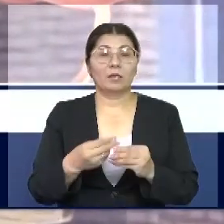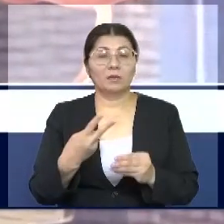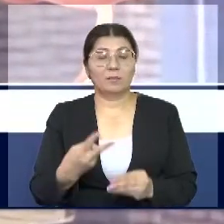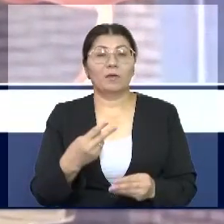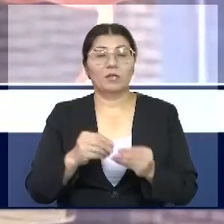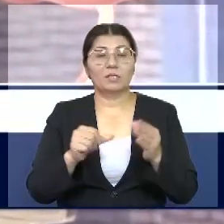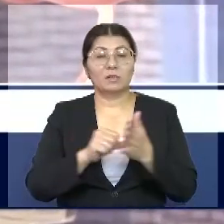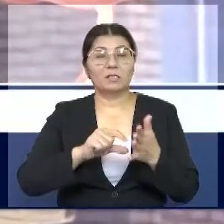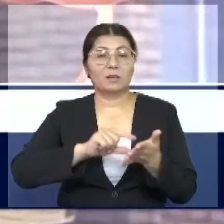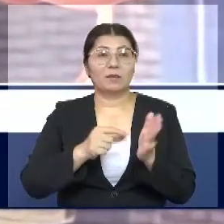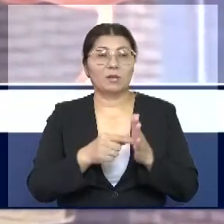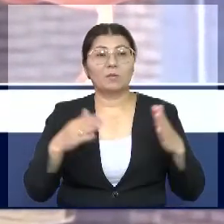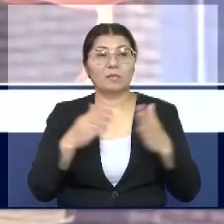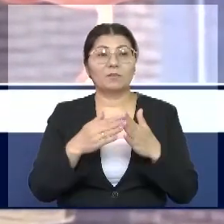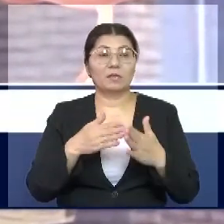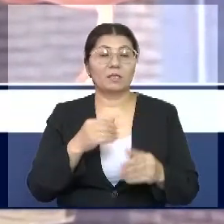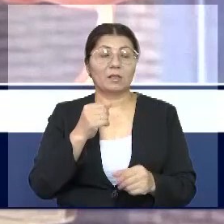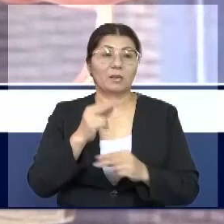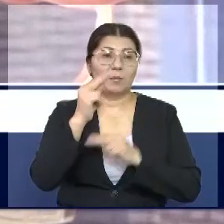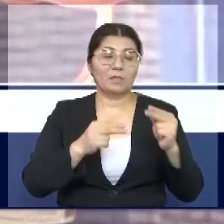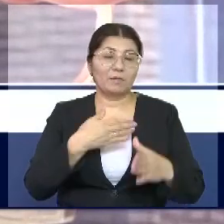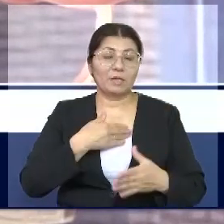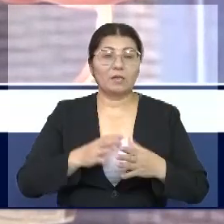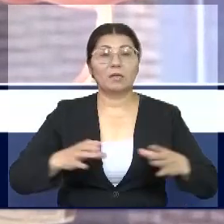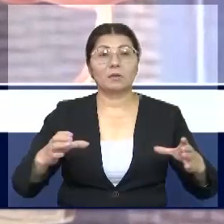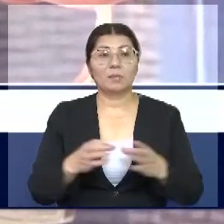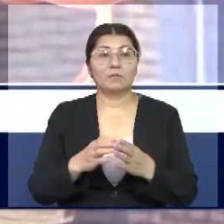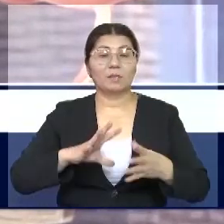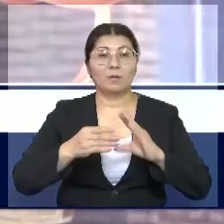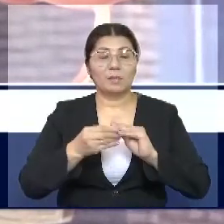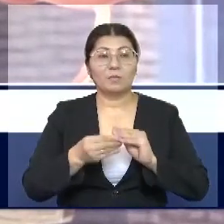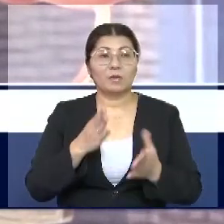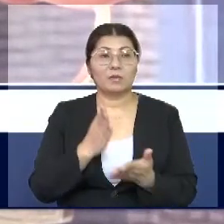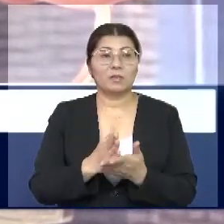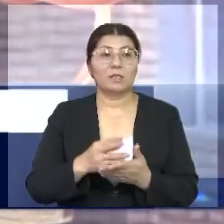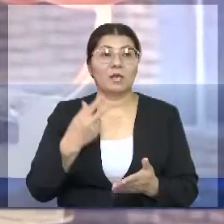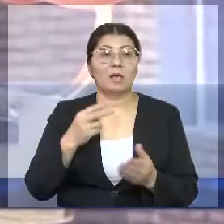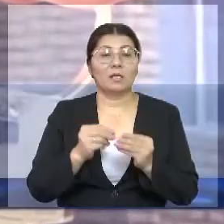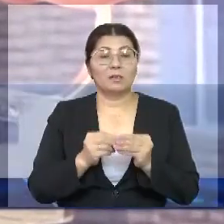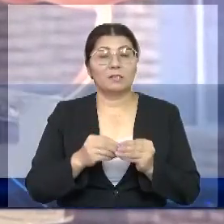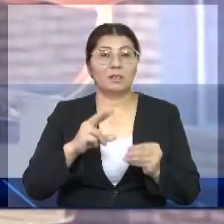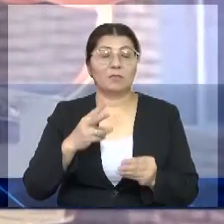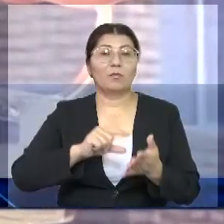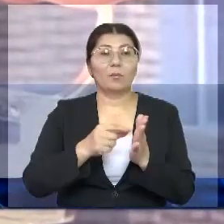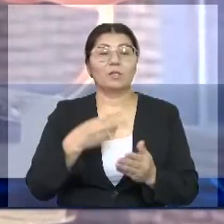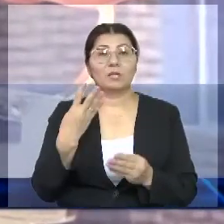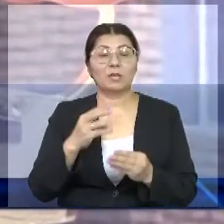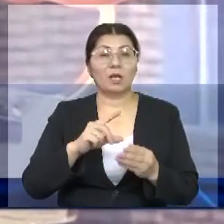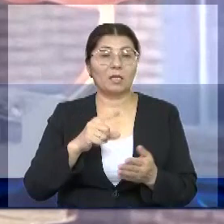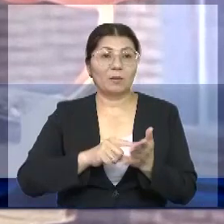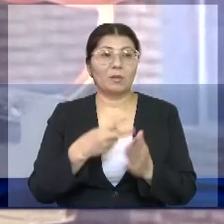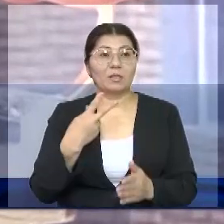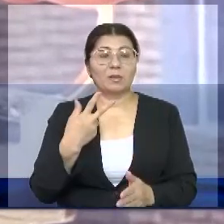2 16-квартирных дома были построены нашей компанией, которая выступила в качестве подрядчика. В общей сложности здесь 10 двухкомнатных, 4 однокомнатных и